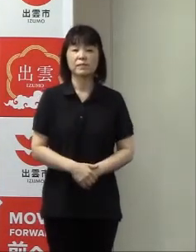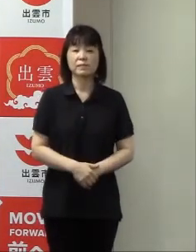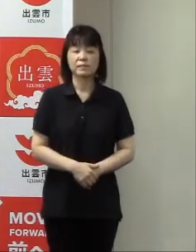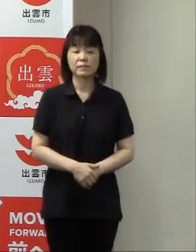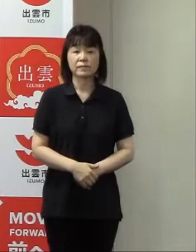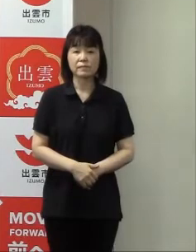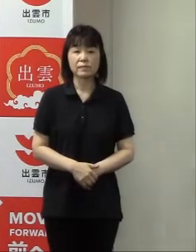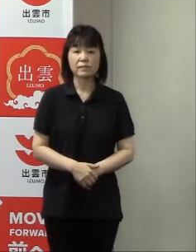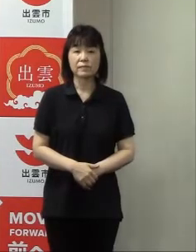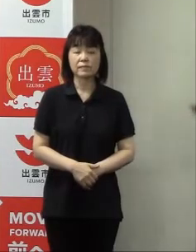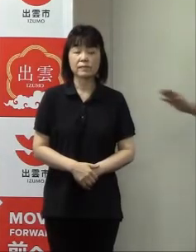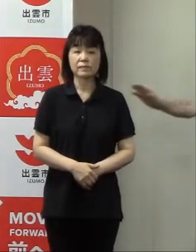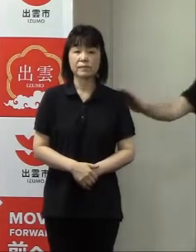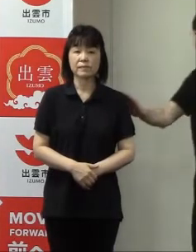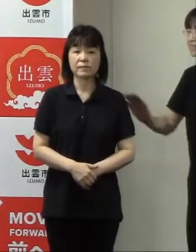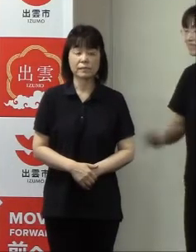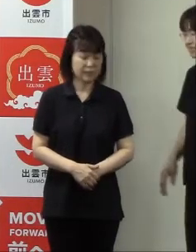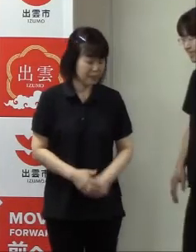次に